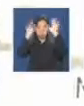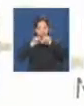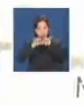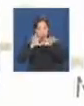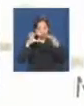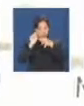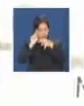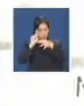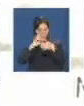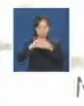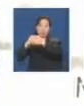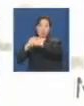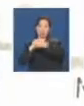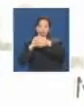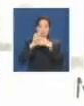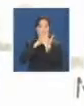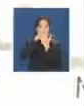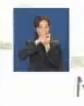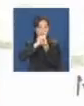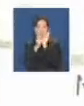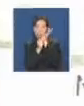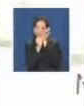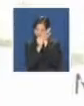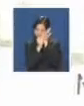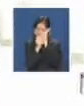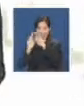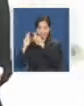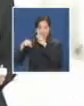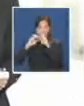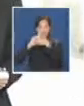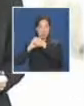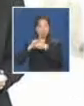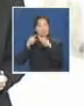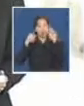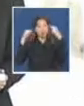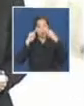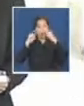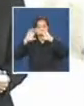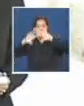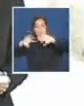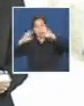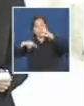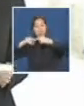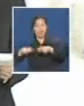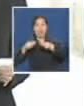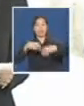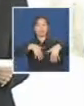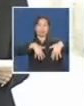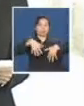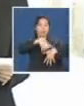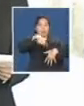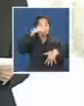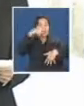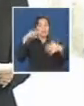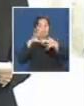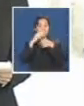ไทยในส่วนตำบลการประชาวิวัฒน์ค่ะถือเป็นของขวัญที่สำคัญของรัฐบาลที่มอบให้กับพี่น้องประชาชนคนไทยต้อน